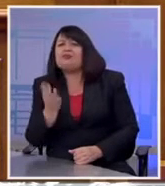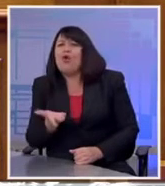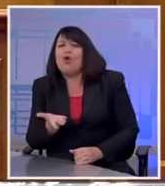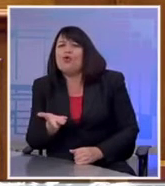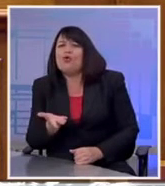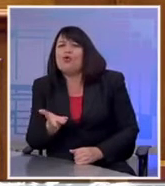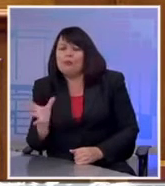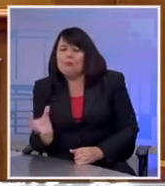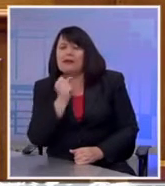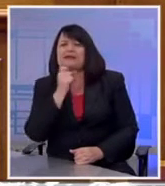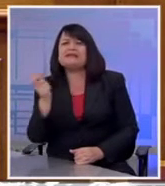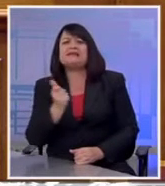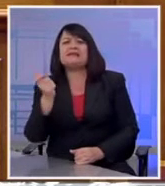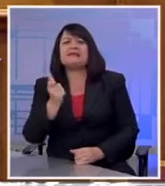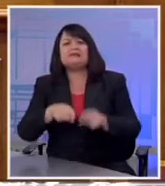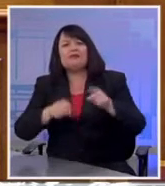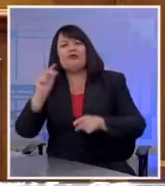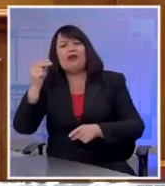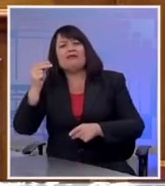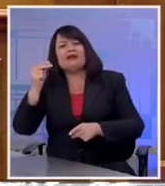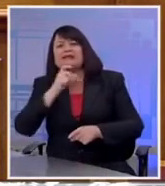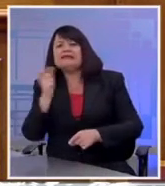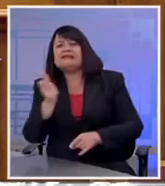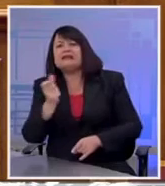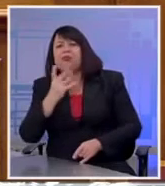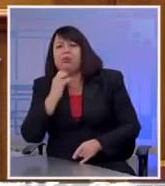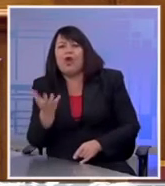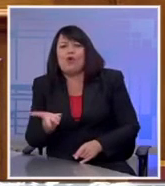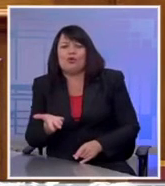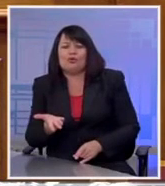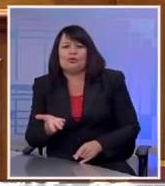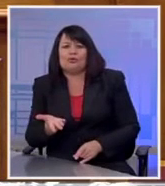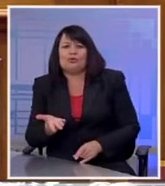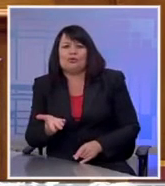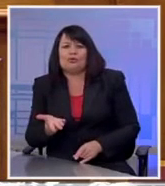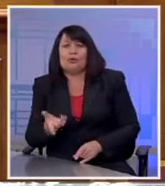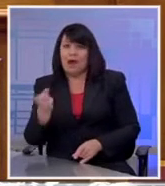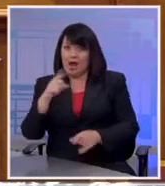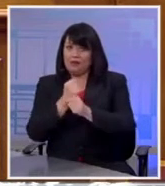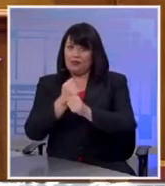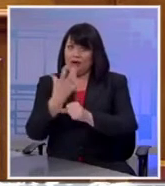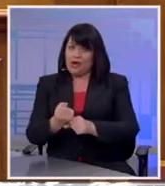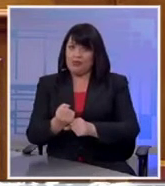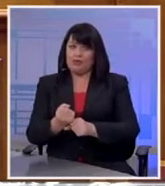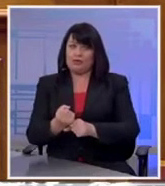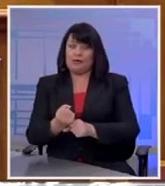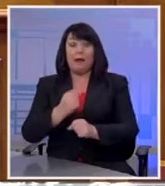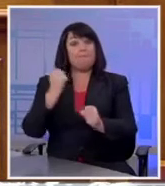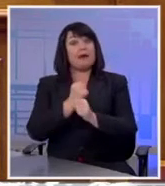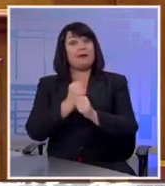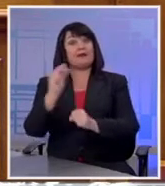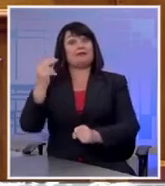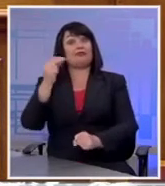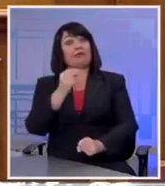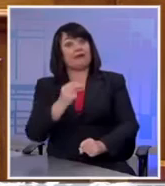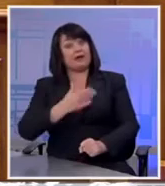Γιατί να παίρνουν κάποιοι βουλευτές σύνταξη? Δεν είχαν άλλο επάγγελμα στη ζωή τους? Ήταν επαγγελματίες όλη τους